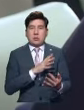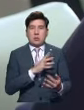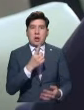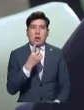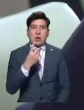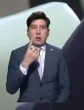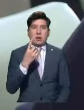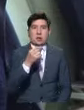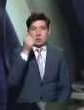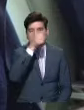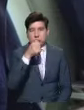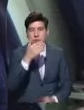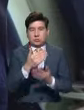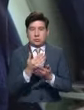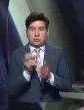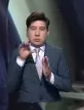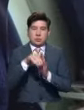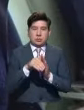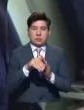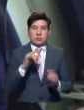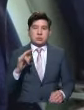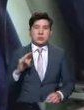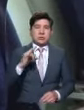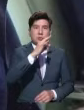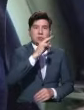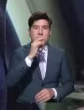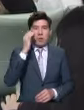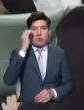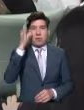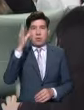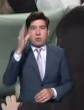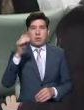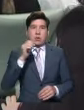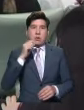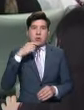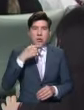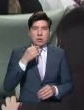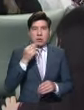құтқарылды, қазір Қазақстанға ұшып келе жатыр. Олардың жоғары білімі бар, бірнеше тілді жетік